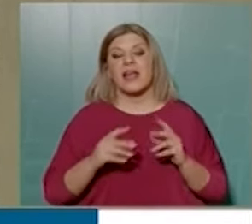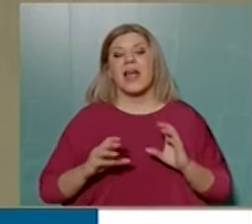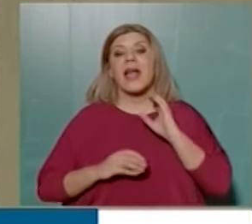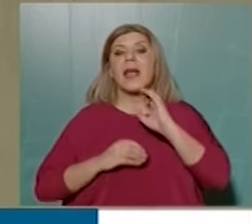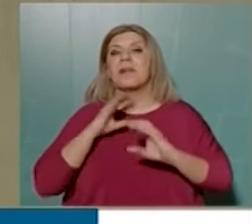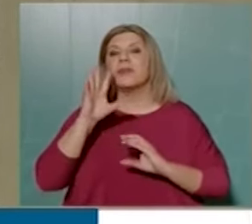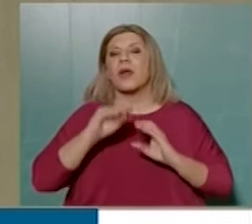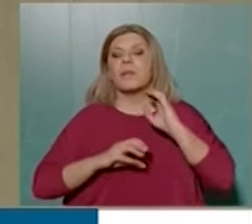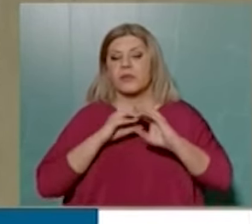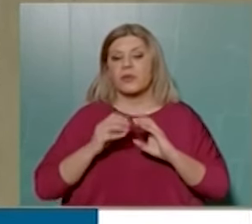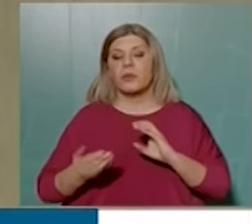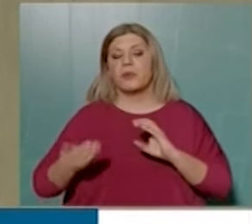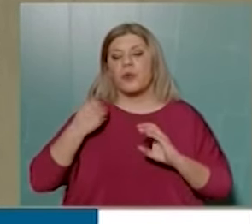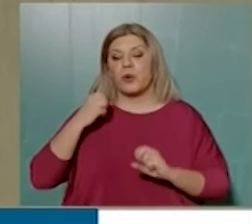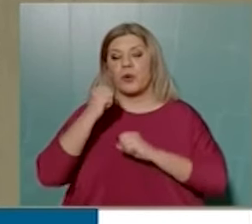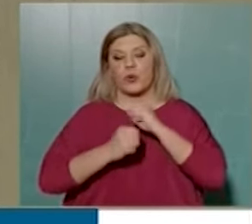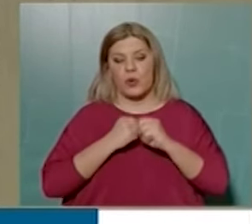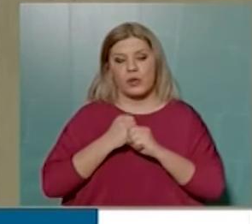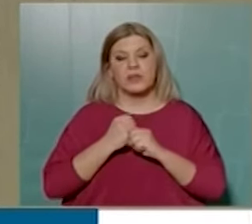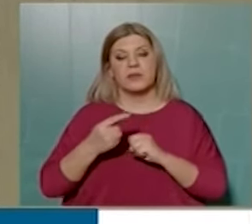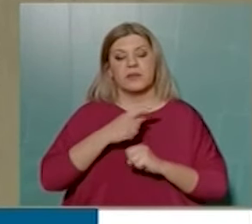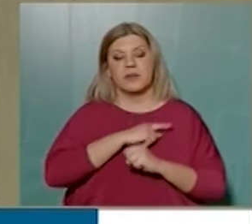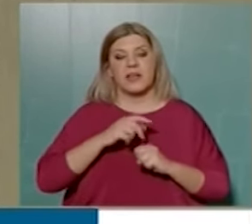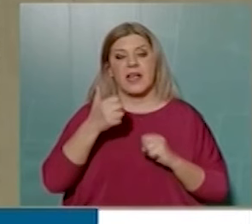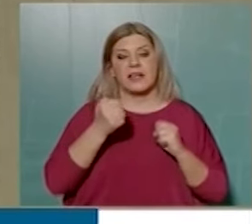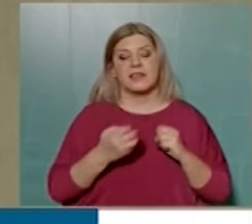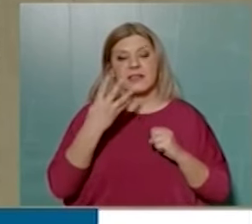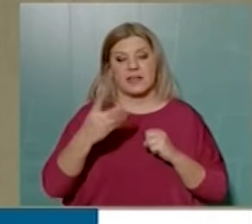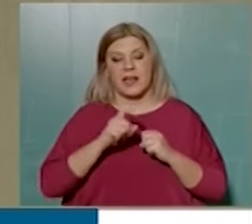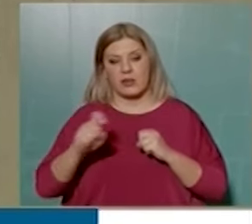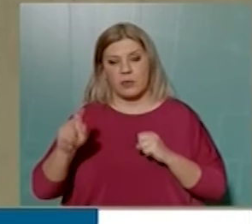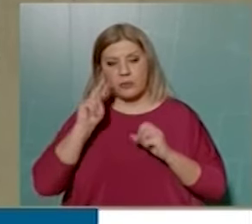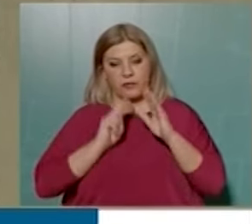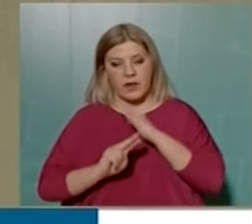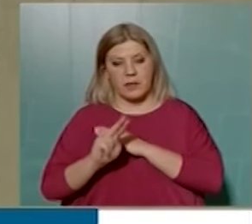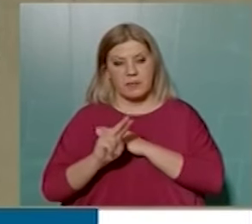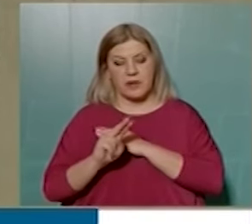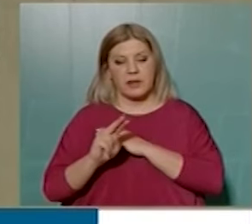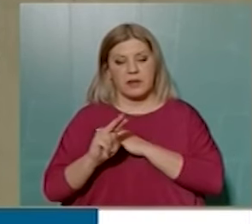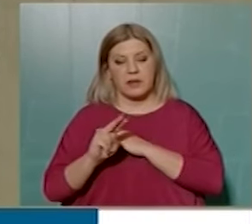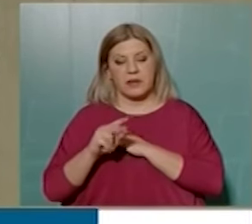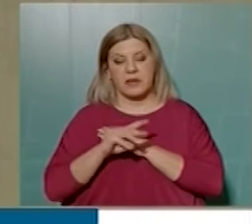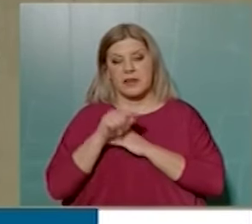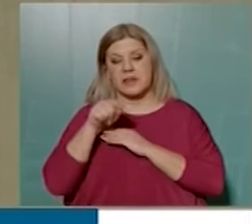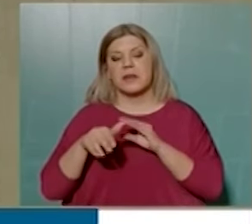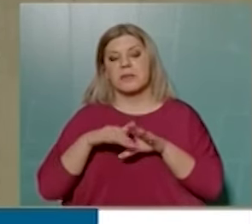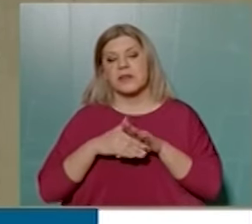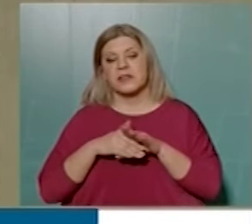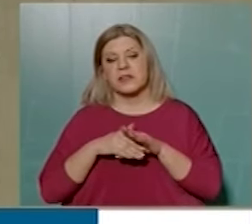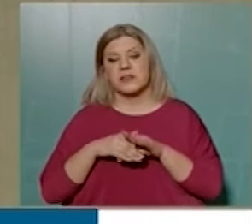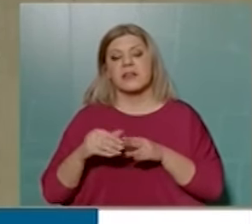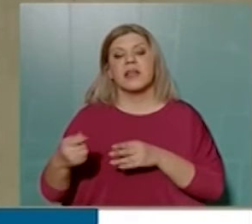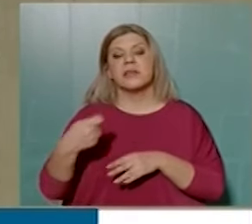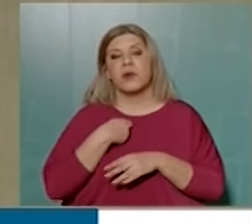επενδύσεις το προηγούμενο έτος η προηγούμενη διοίκηση απ τα 64 εκατομμύρια προβλεπόμενα εκτιμάνε τώρα οι υπηρεσίες έστω ότι θα